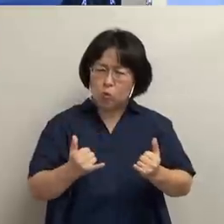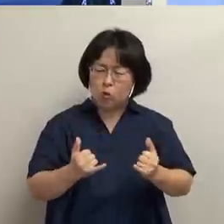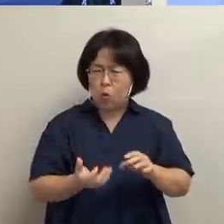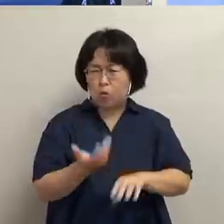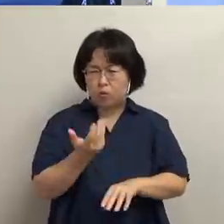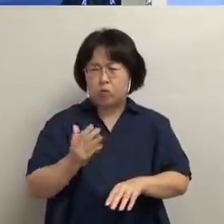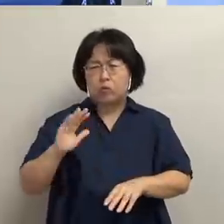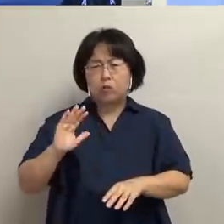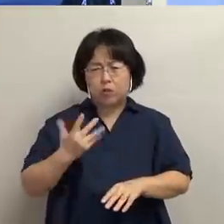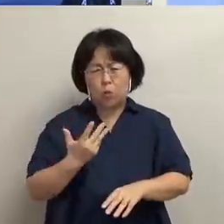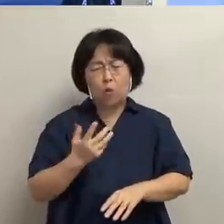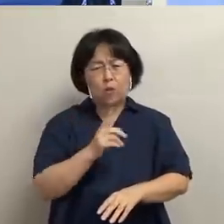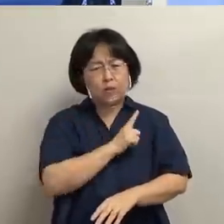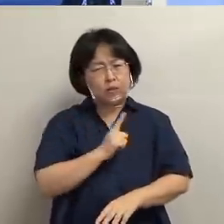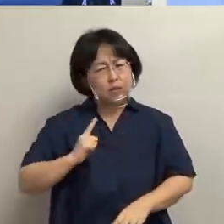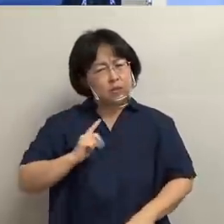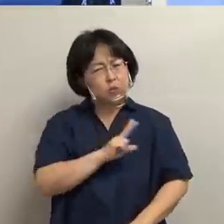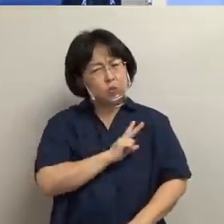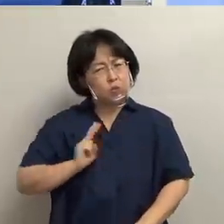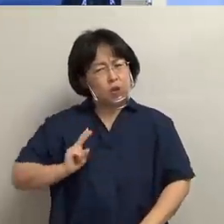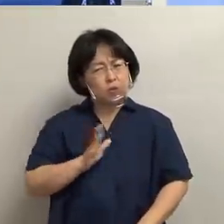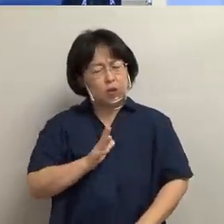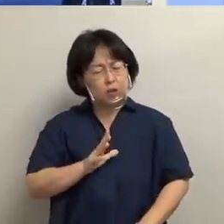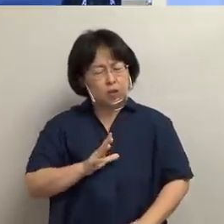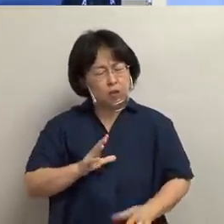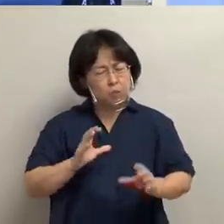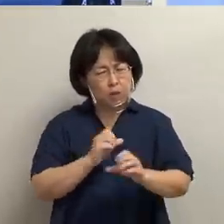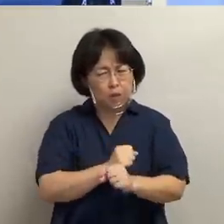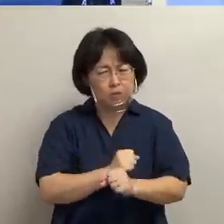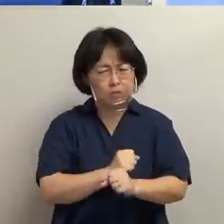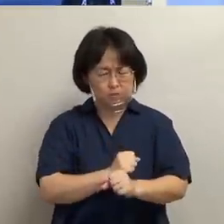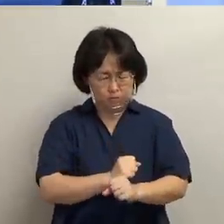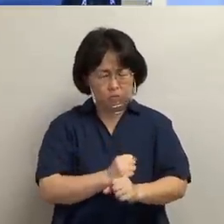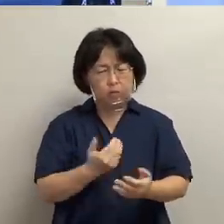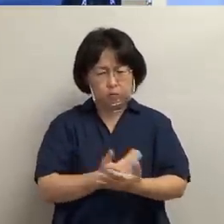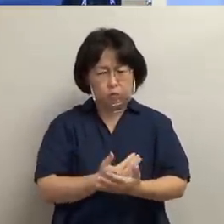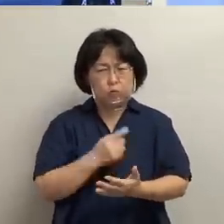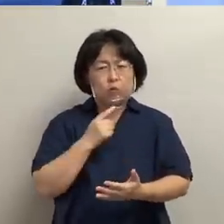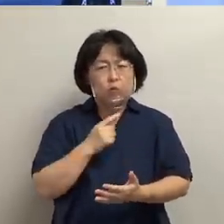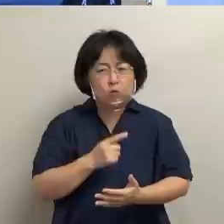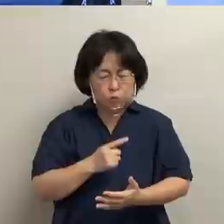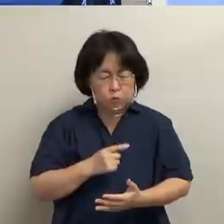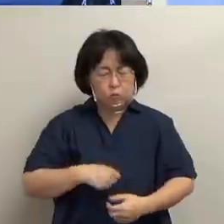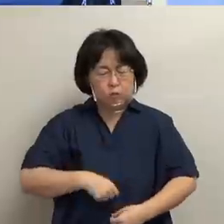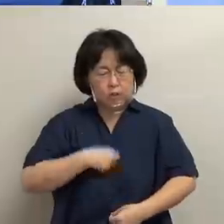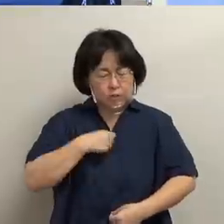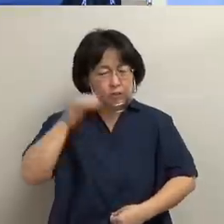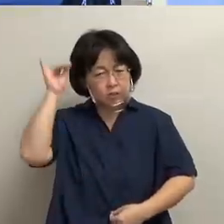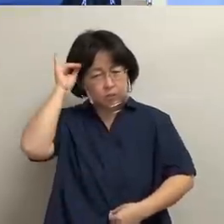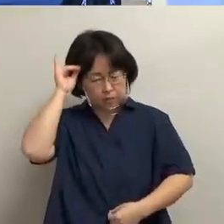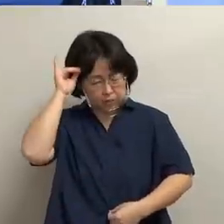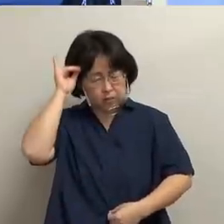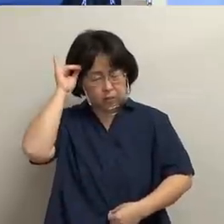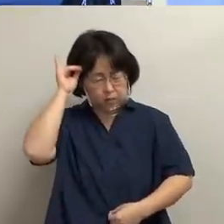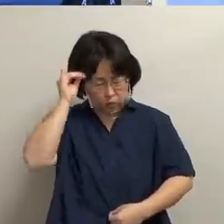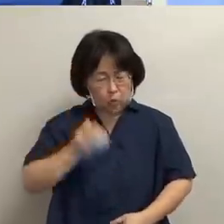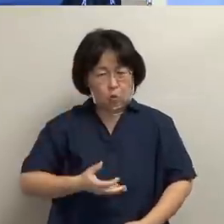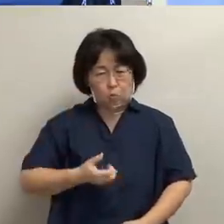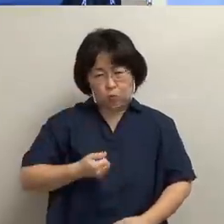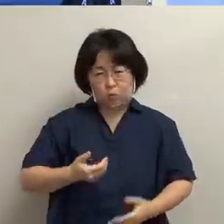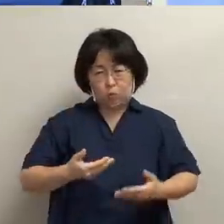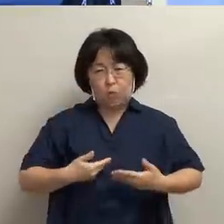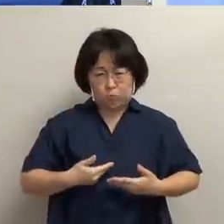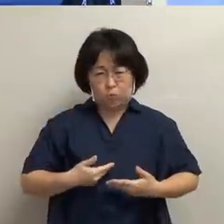するということも含めてよくまず正しい知識を提供しワクチンを打っていただくことでどんないいことがあるかっていうこと